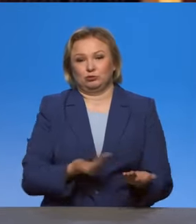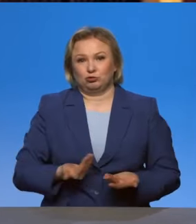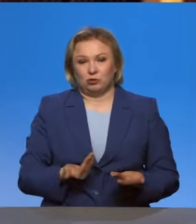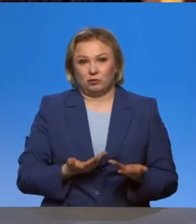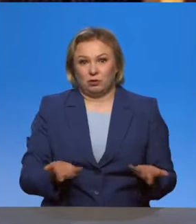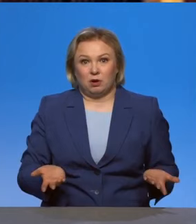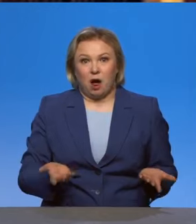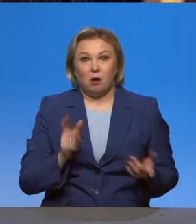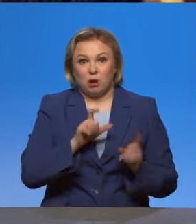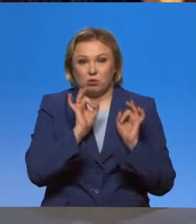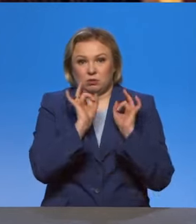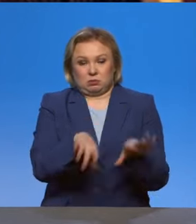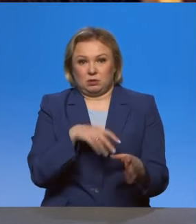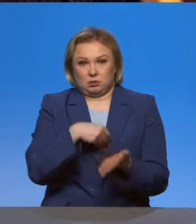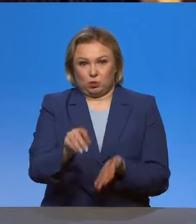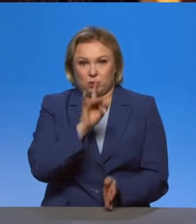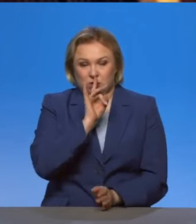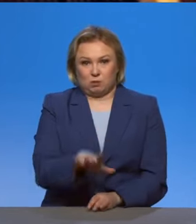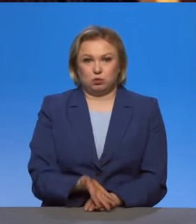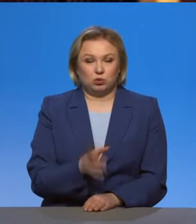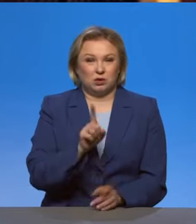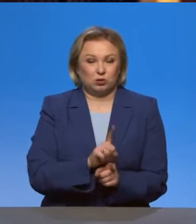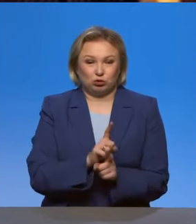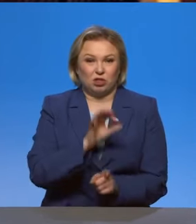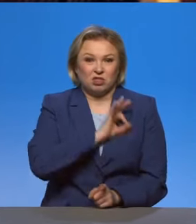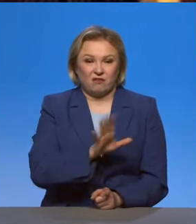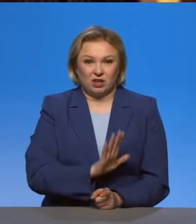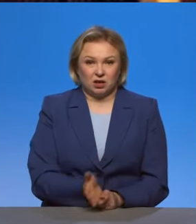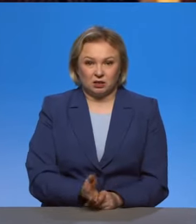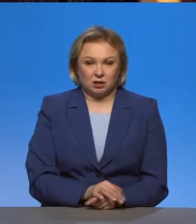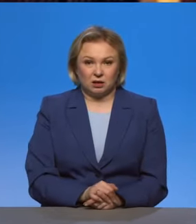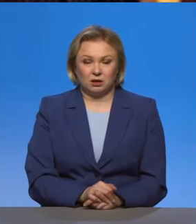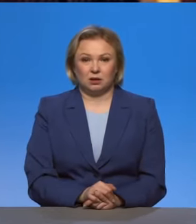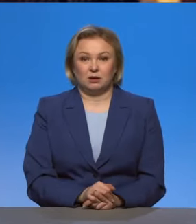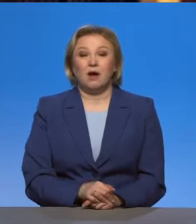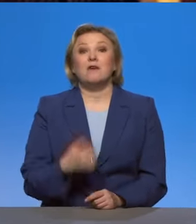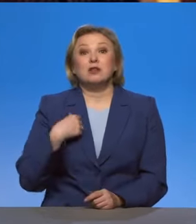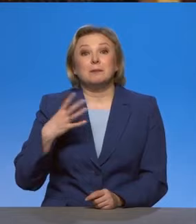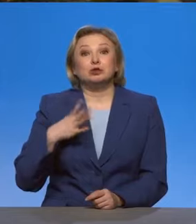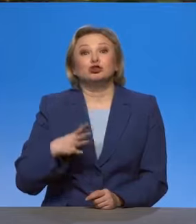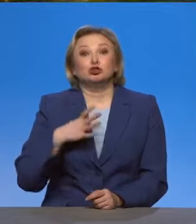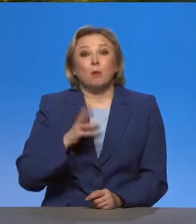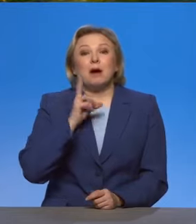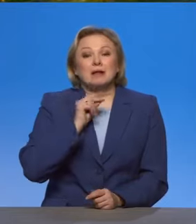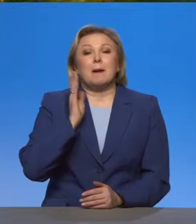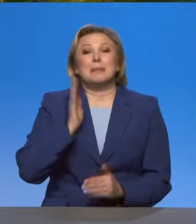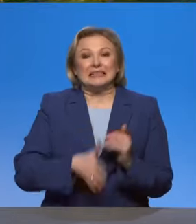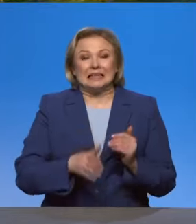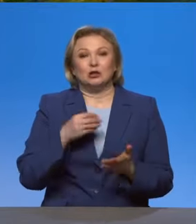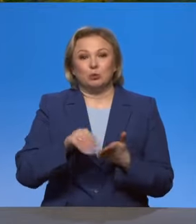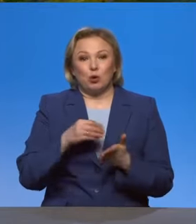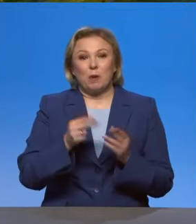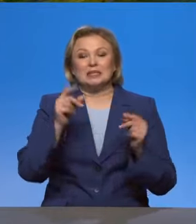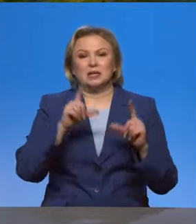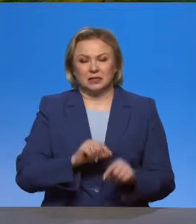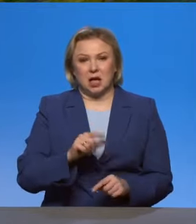что люди перестанут это покупать. Они уже перестают это покупать. Вот мы каждый год ждем, когда перестанут покупать, когда цены осядут. Нет, это произойдет.